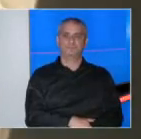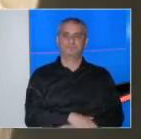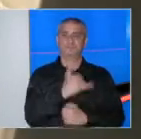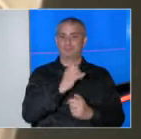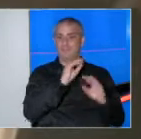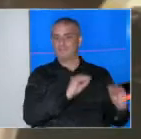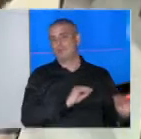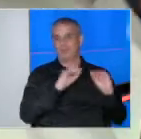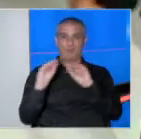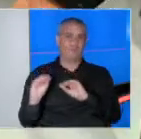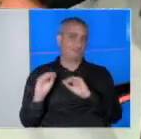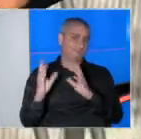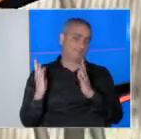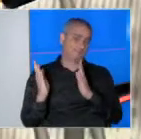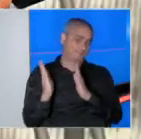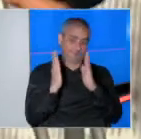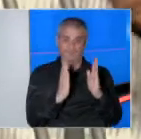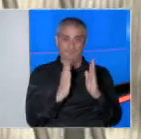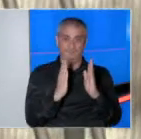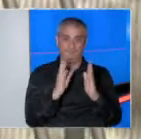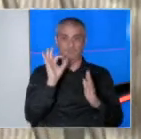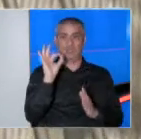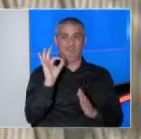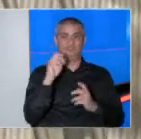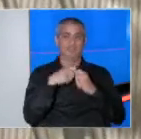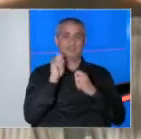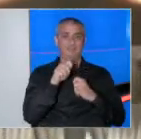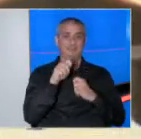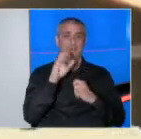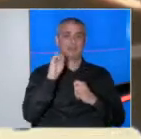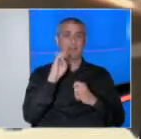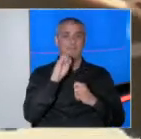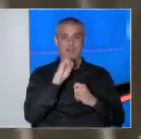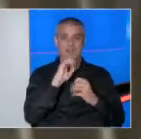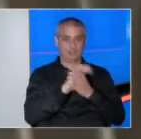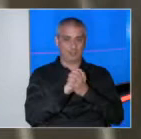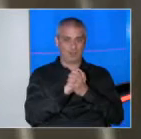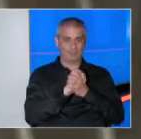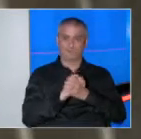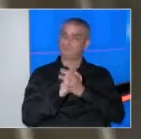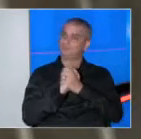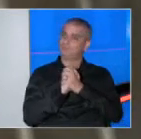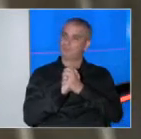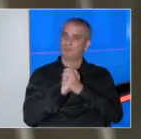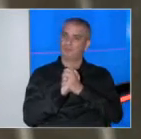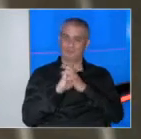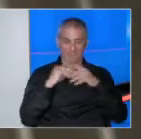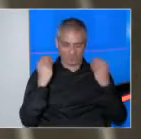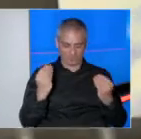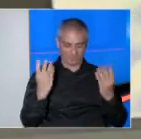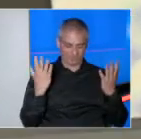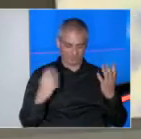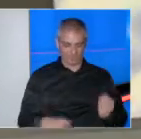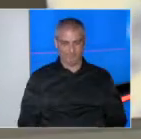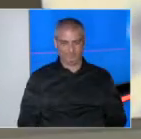אנחנו עוברים לצד ליד, ממש, ש"ס. חבר הכנסת מיכאל מלכיאלי, שלום. שלום וברכה, ערב טוב.